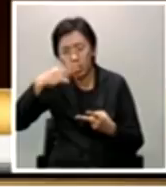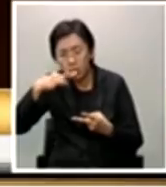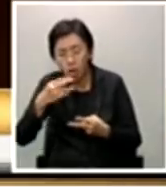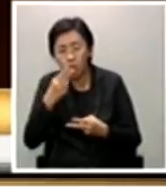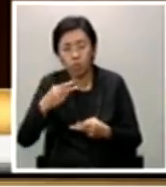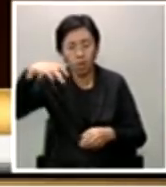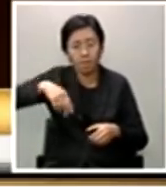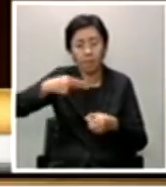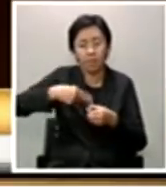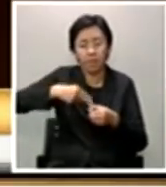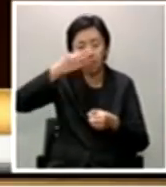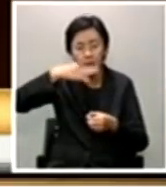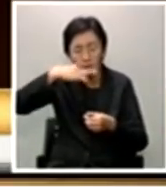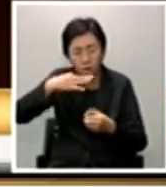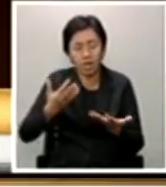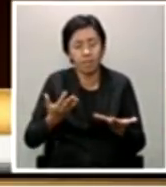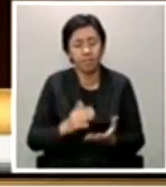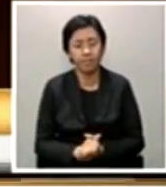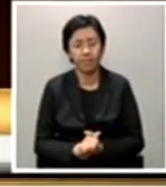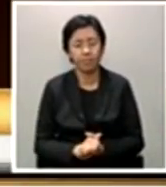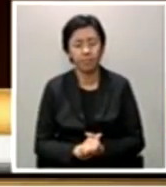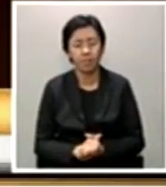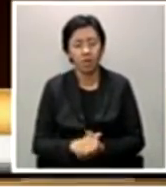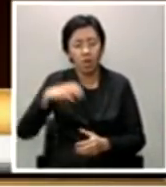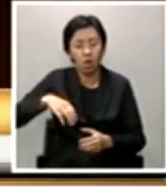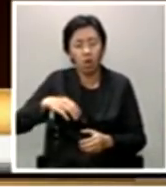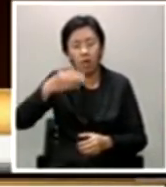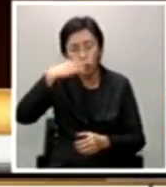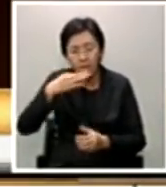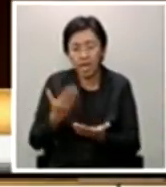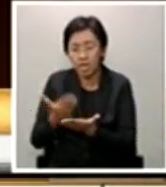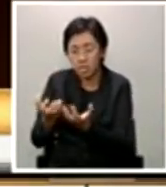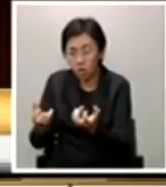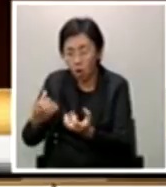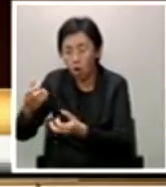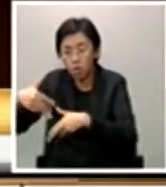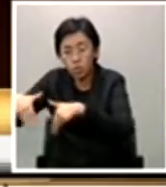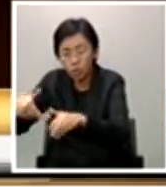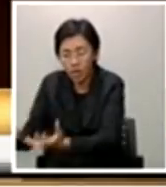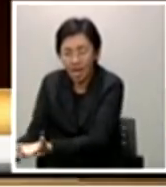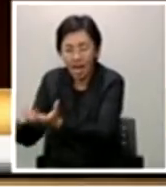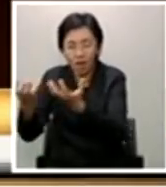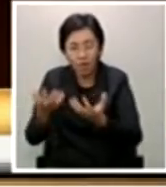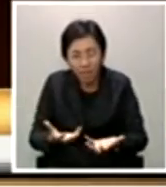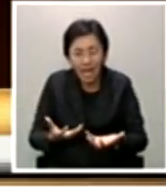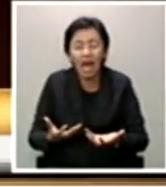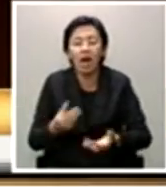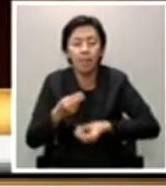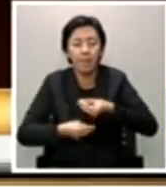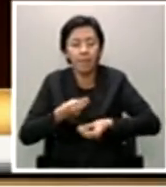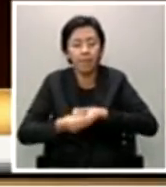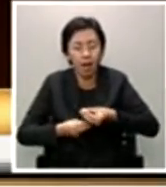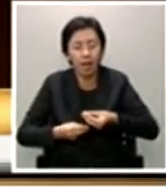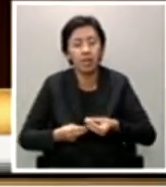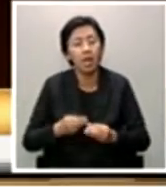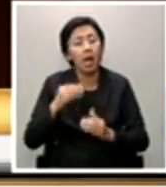มเขาสิโครงการไทยเด็ดรับซื้อสินค้าจากชุมชนเอางบประมาณไปช่วยพัฒนาสินค้านั่นเป็นรัฐบาลของท่